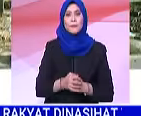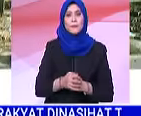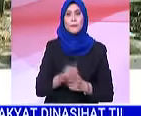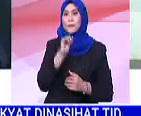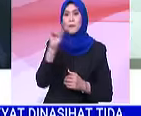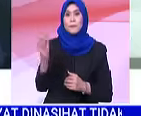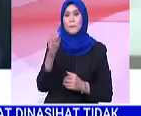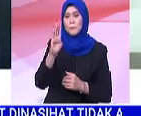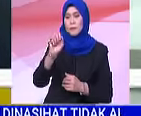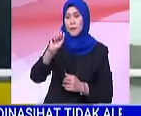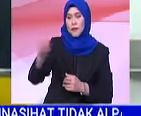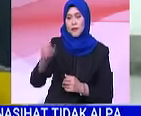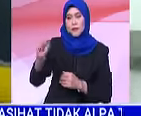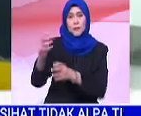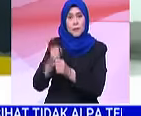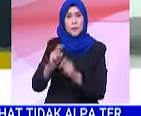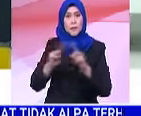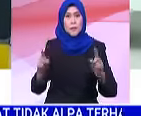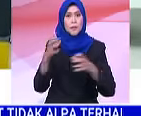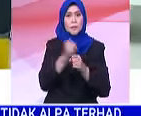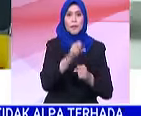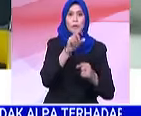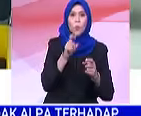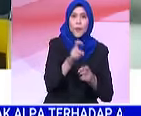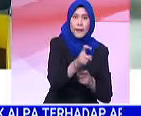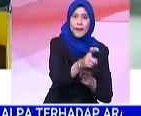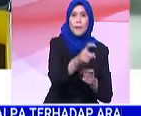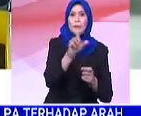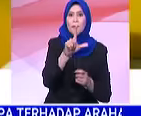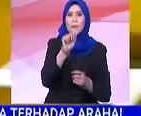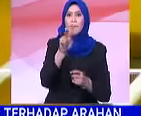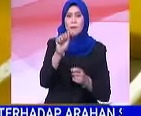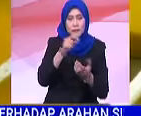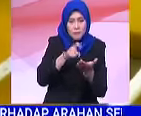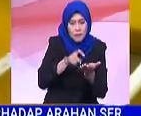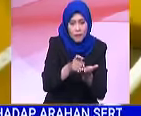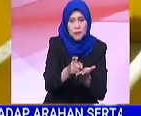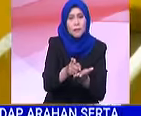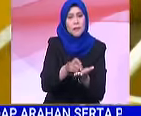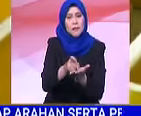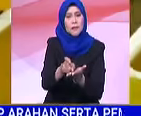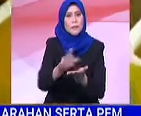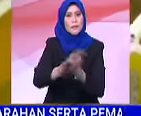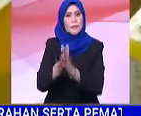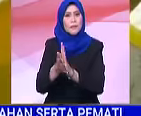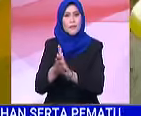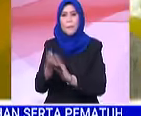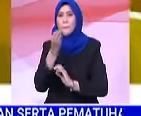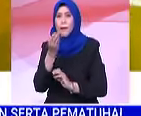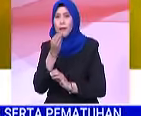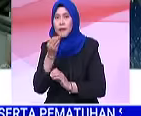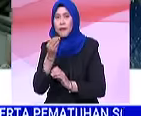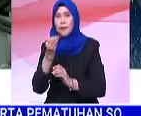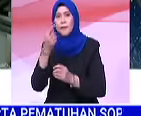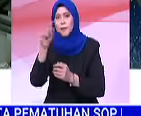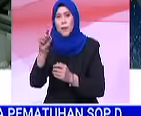baja sahaja hasil yang kita dapat, kita juga dapat larva tu sendiri, di mana larva tu kita gunakan untuk menjadi makanan